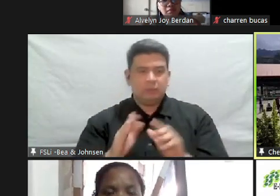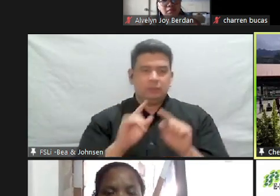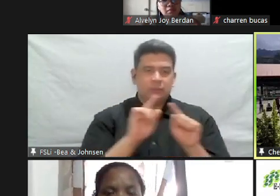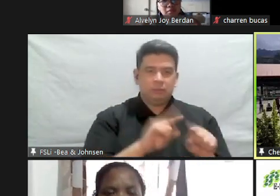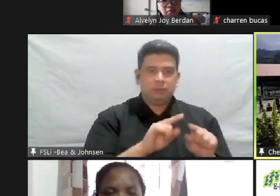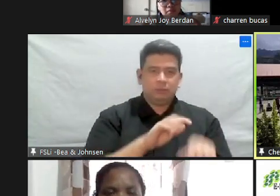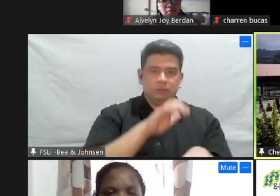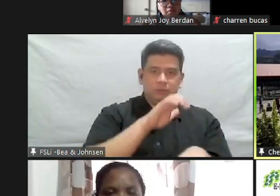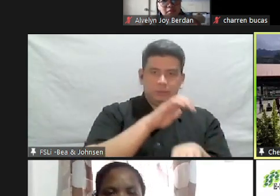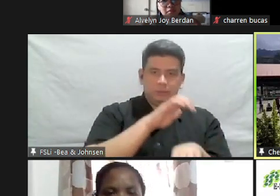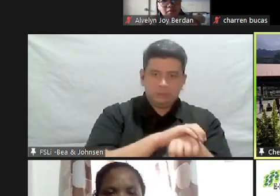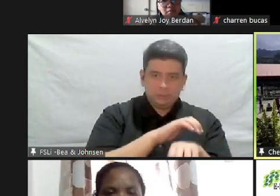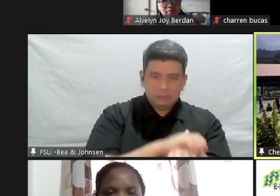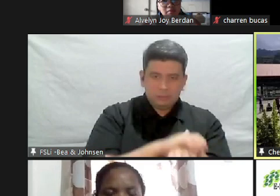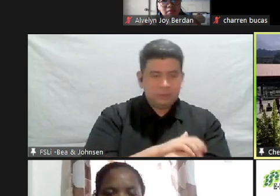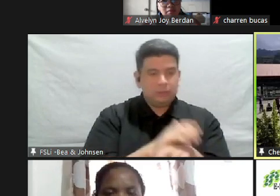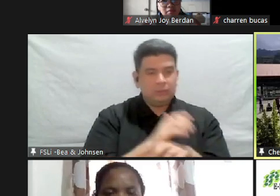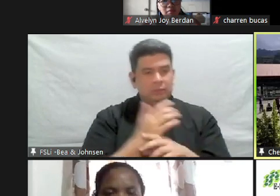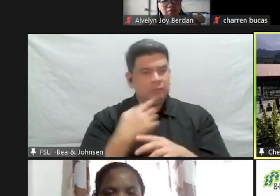Americans tayo,